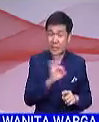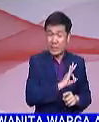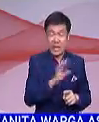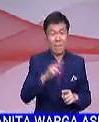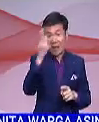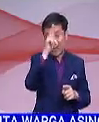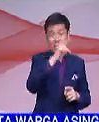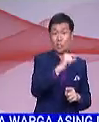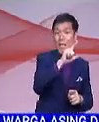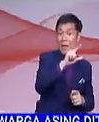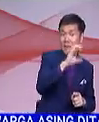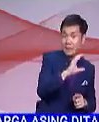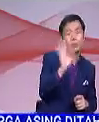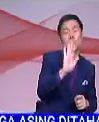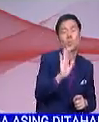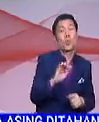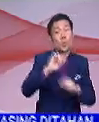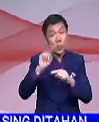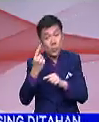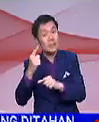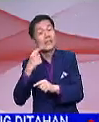berkaitan kerajaan GLC negeri.